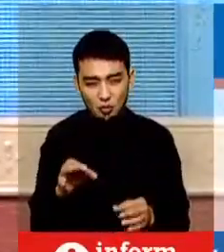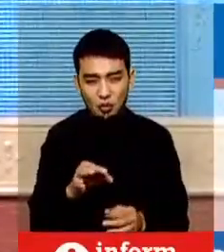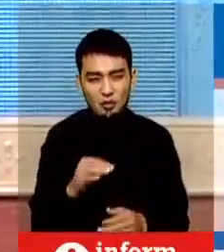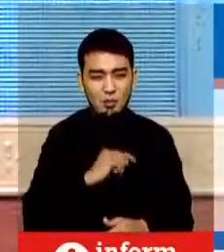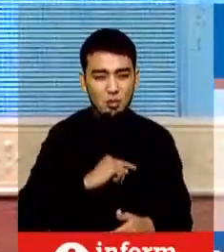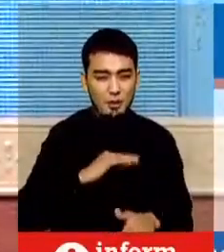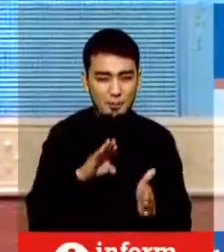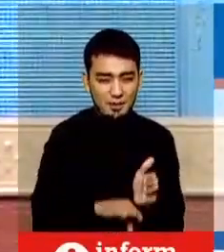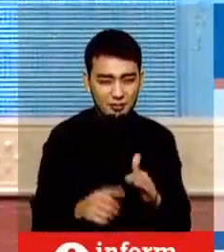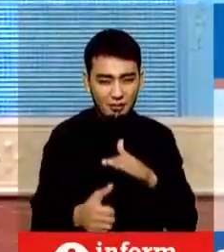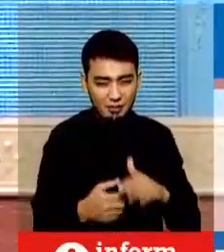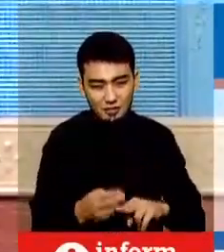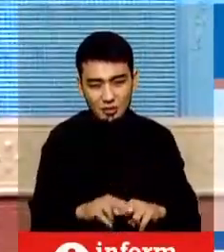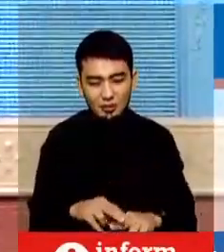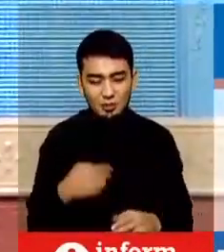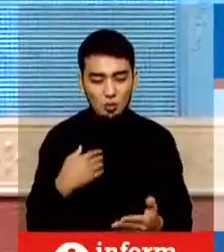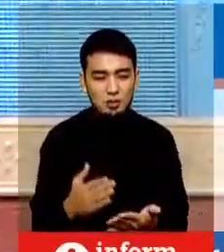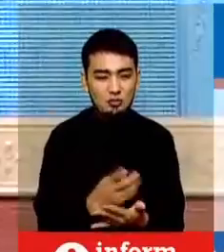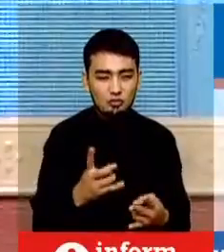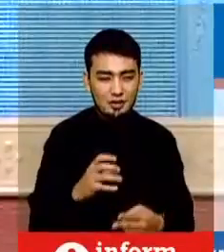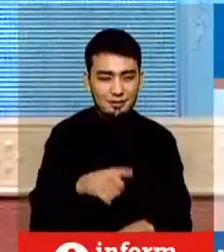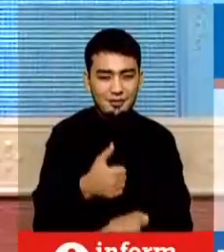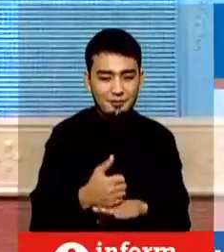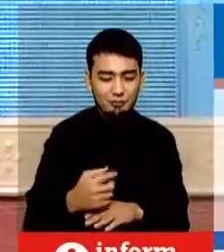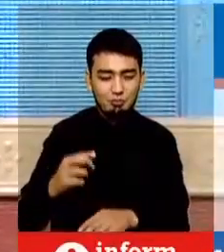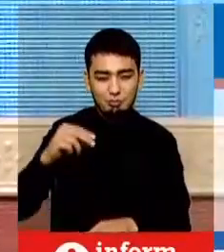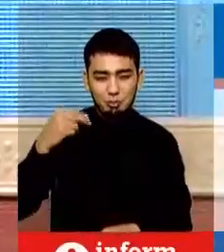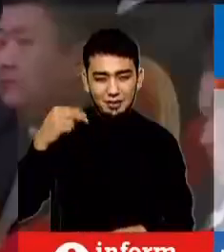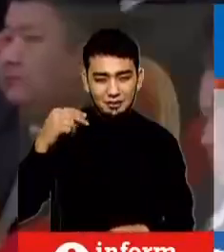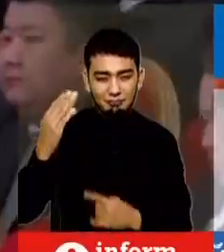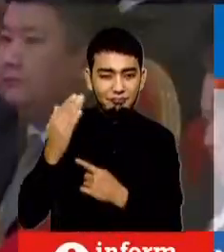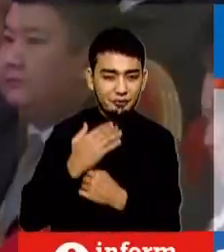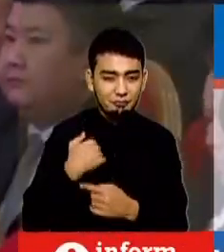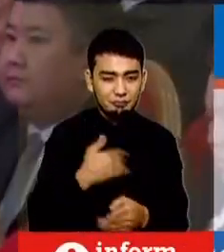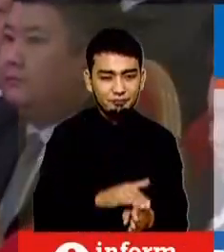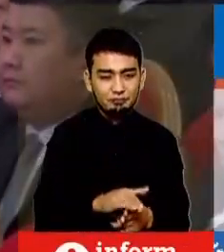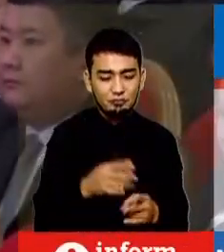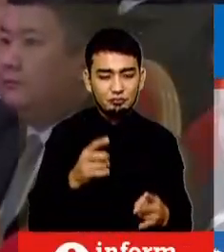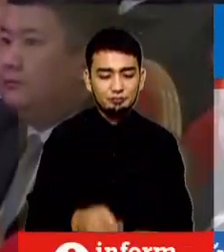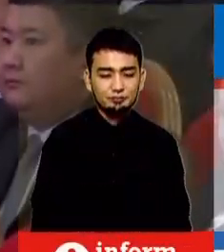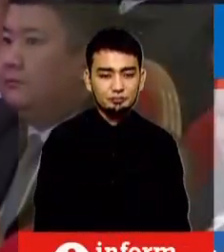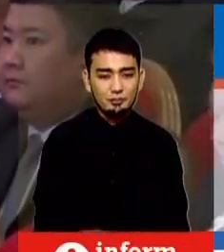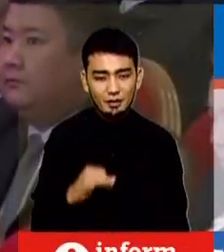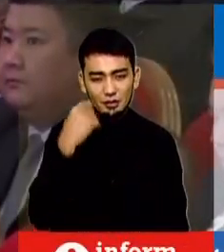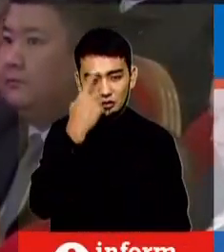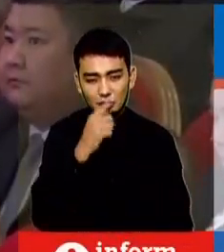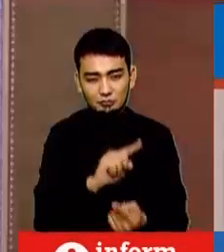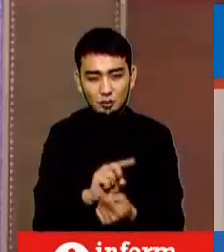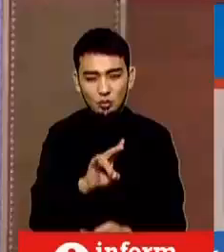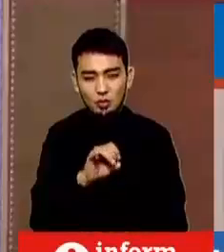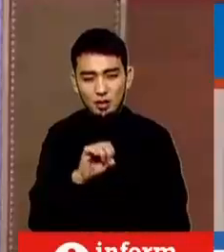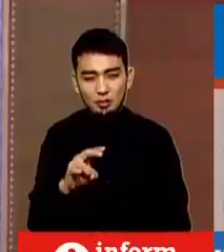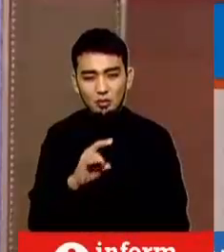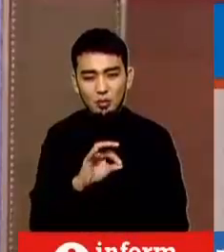далее. Это одна из главных задач, которую поставил глава государства перед нами. Всего на личном приеме главы региона Нурлана